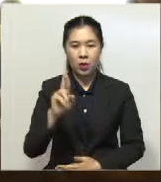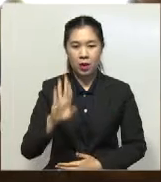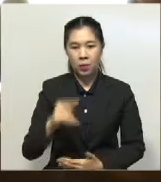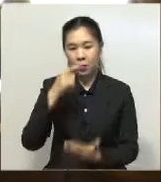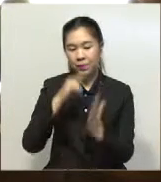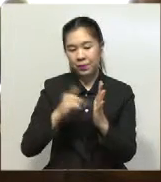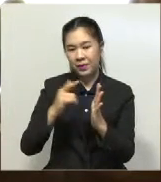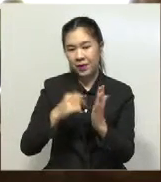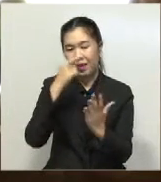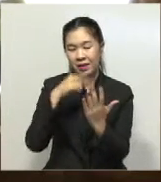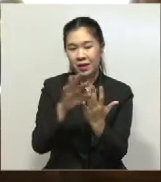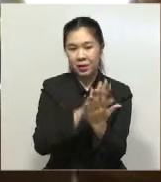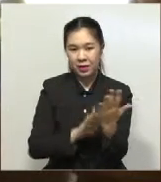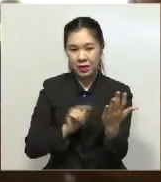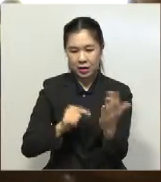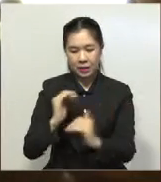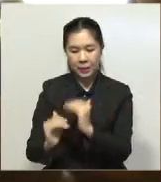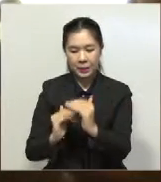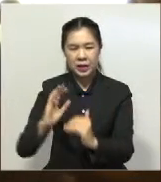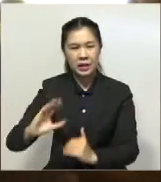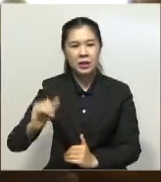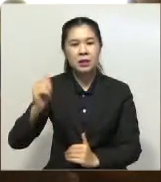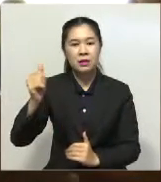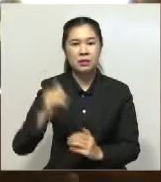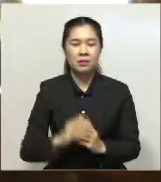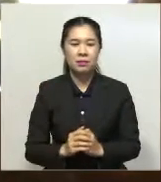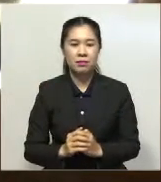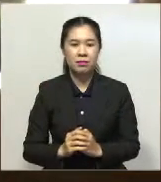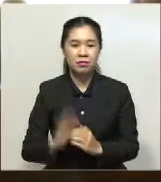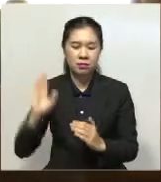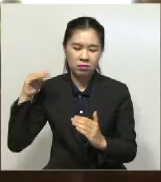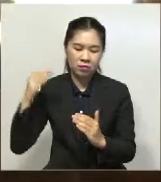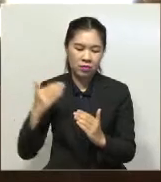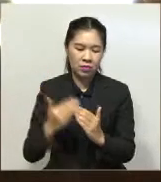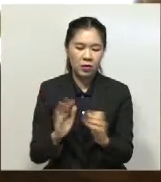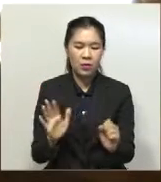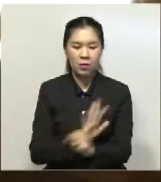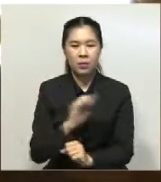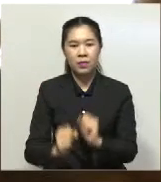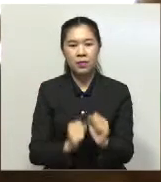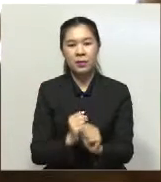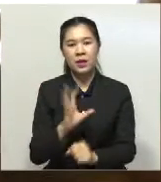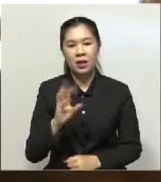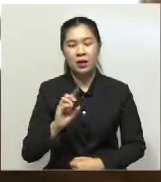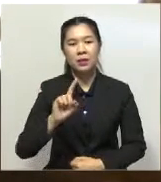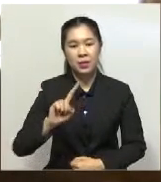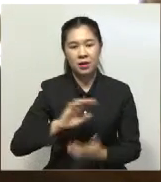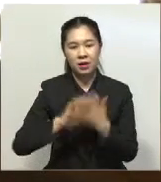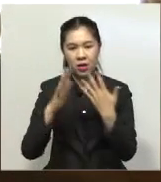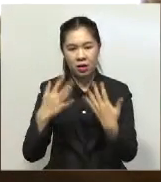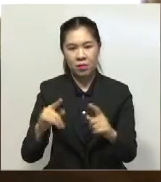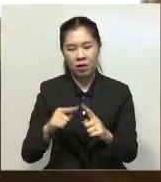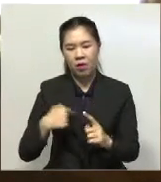ทศเนี่ยมีการดีขึ้นเนื่องจากมันใช้มา51ปีแล้วนะแล้วโลกเข้าไปถึงไหนแล้วแ